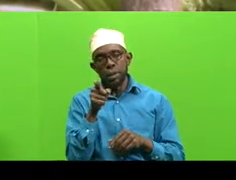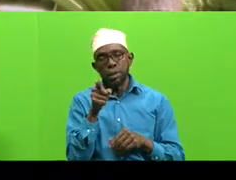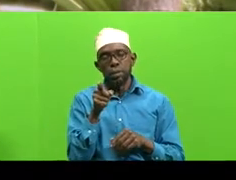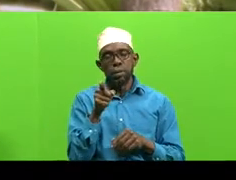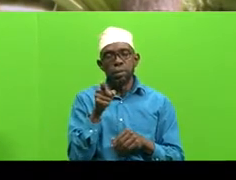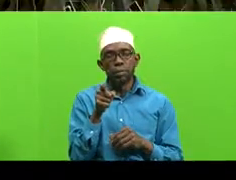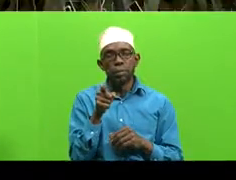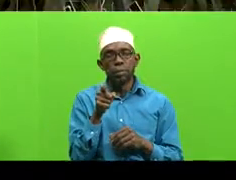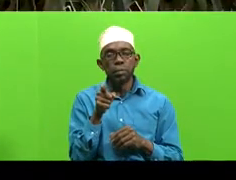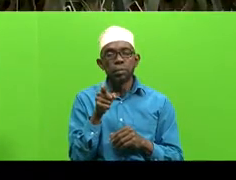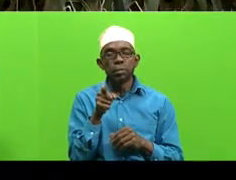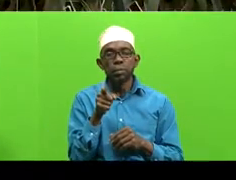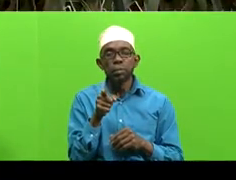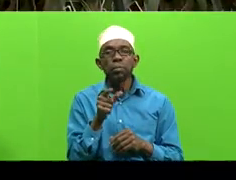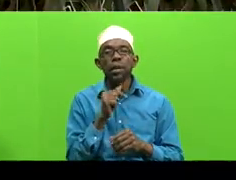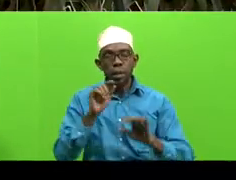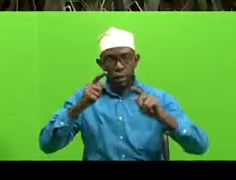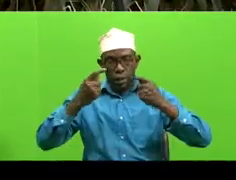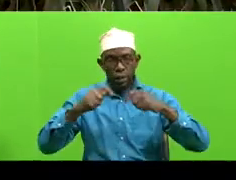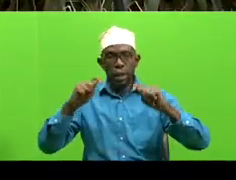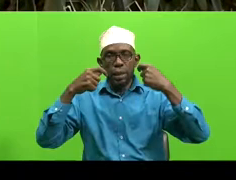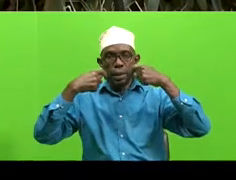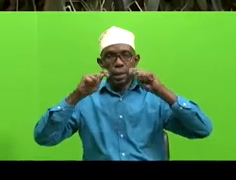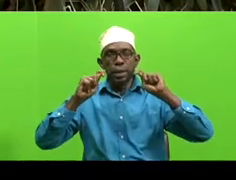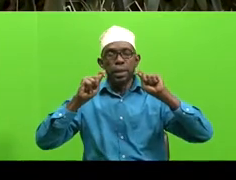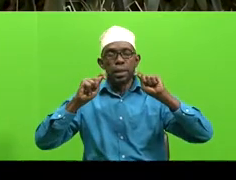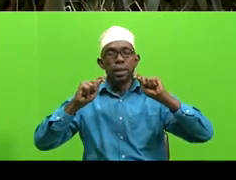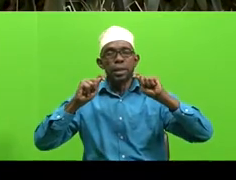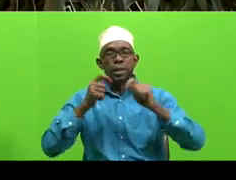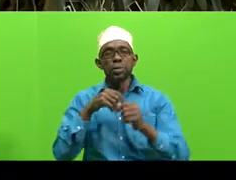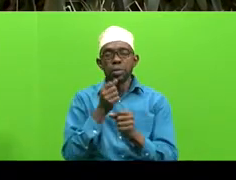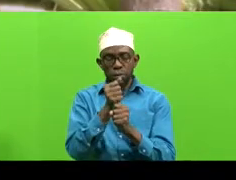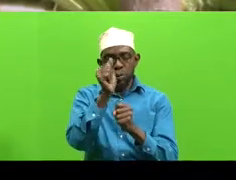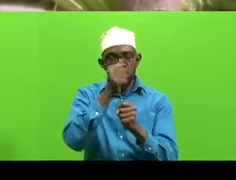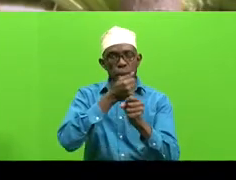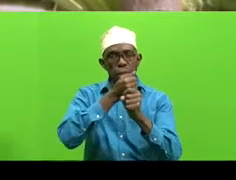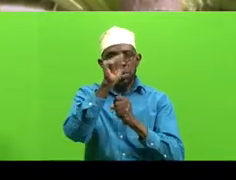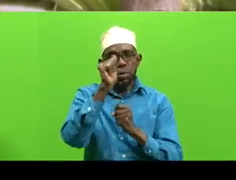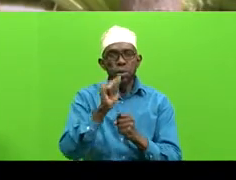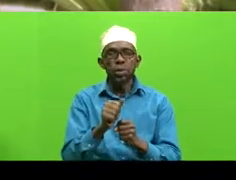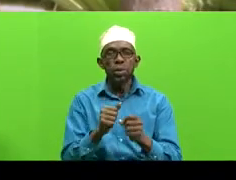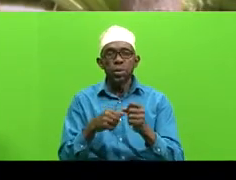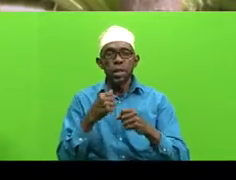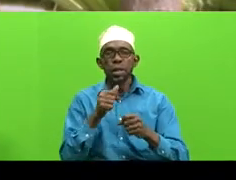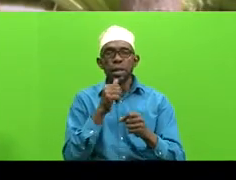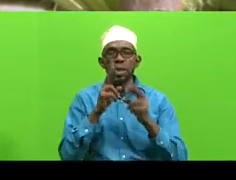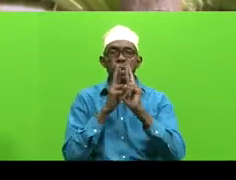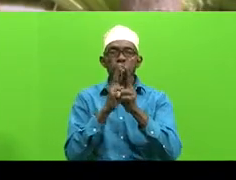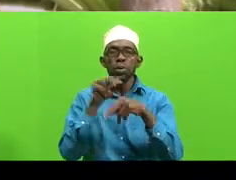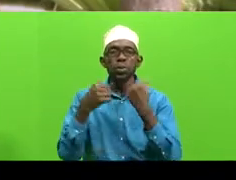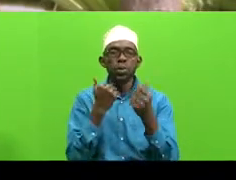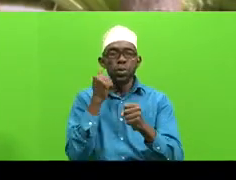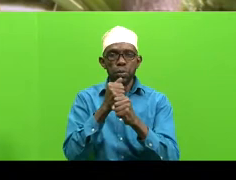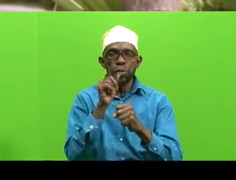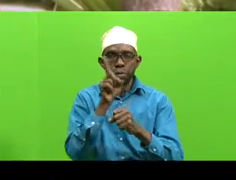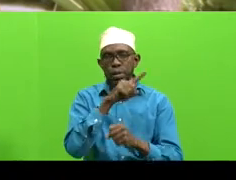fulani. Si kujaribu kuwachamba, kuwasuta, kuwakejeli na kusema kwamba wanahabari wanakosea ama ni wabaya,